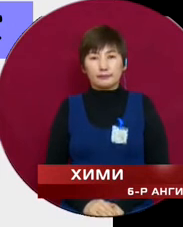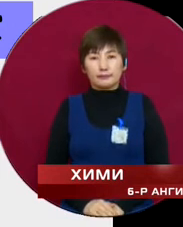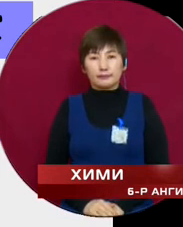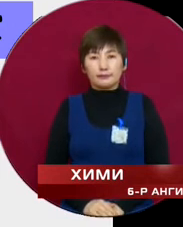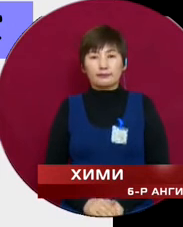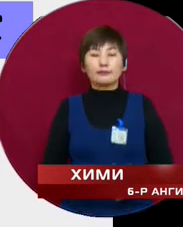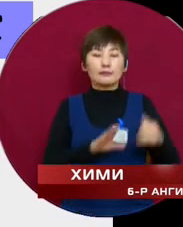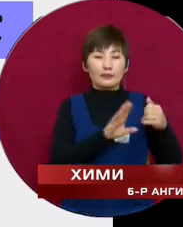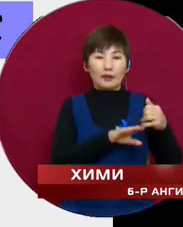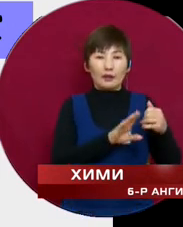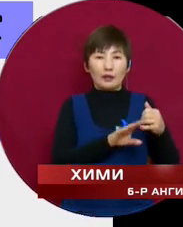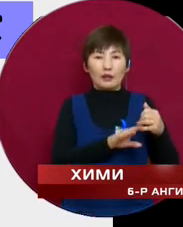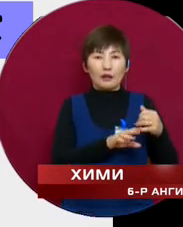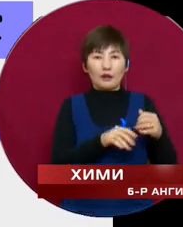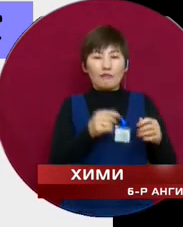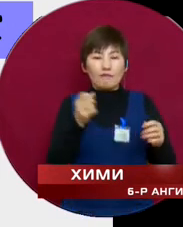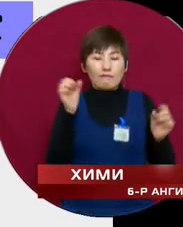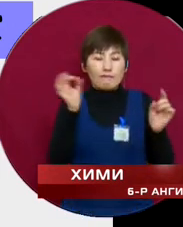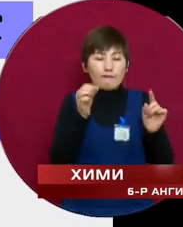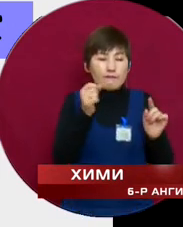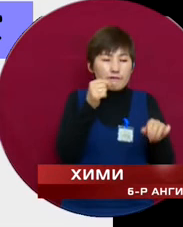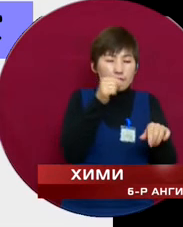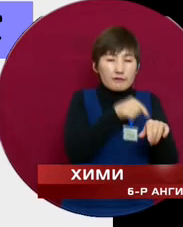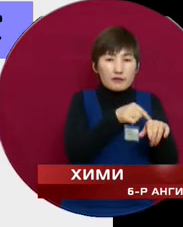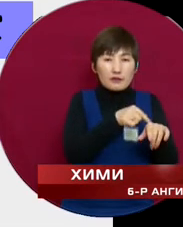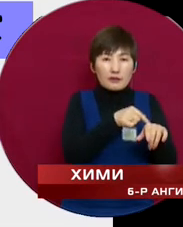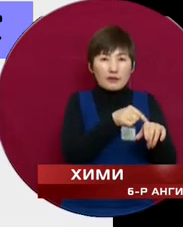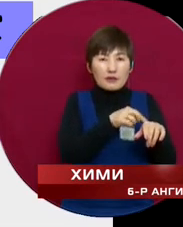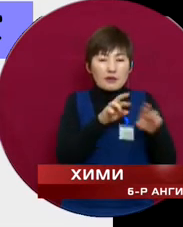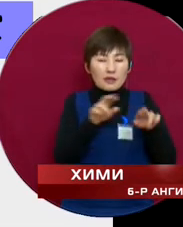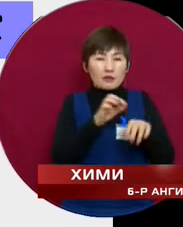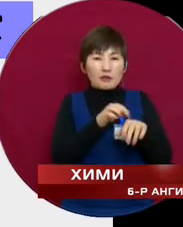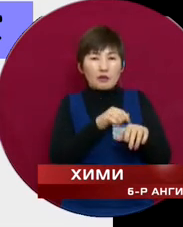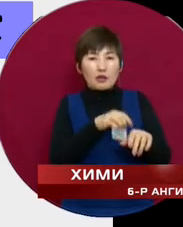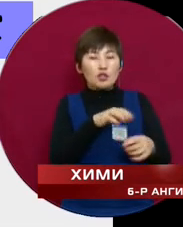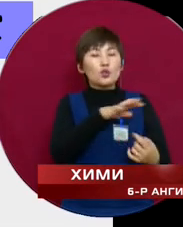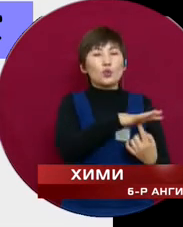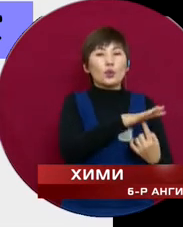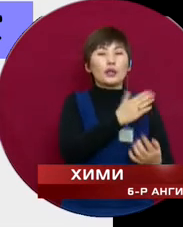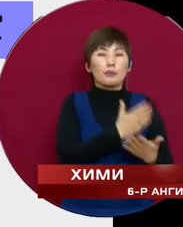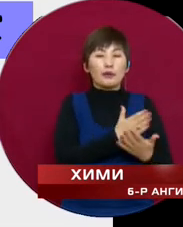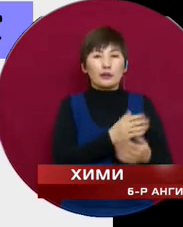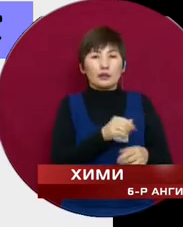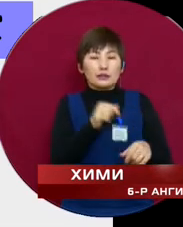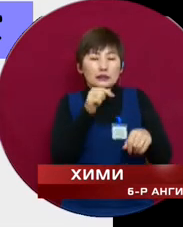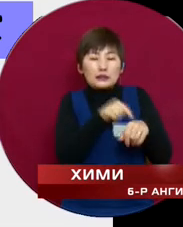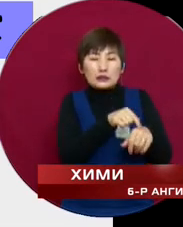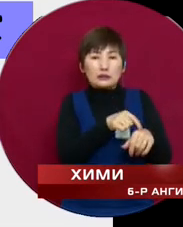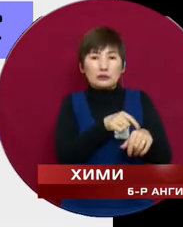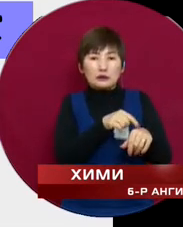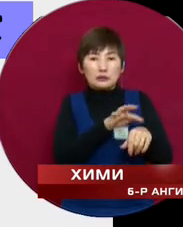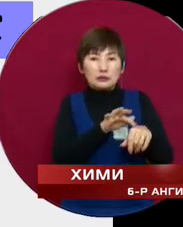За хоёрд нь хидэгний хатгуураас ялгардаг хорн баг зэрлэг суурлаг байдаг. Түүнд хатгуулсан